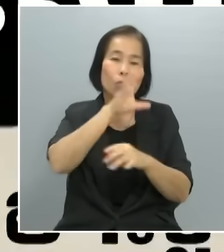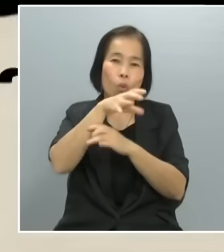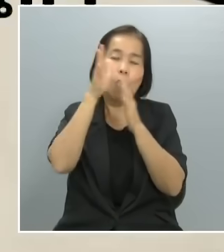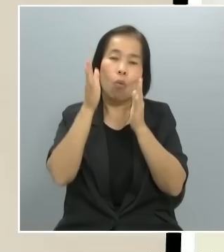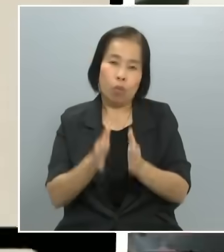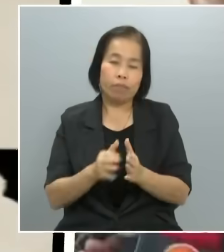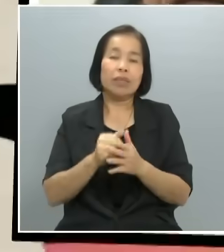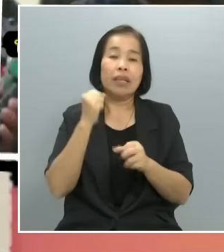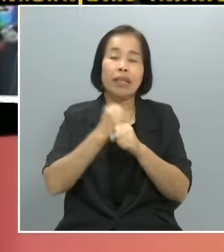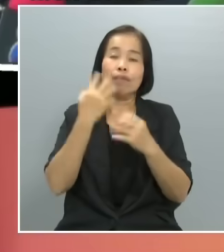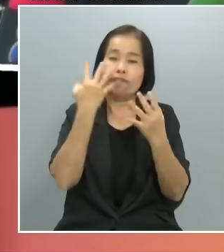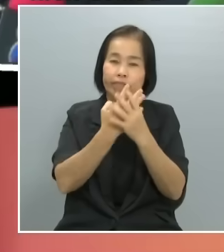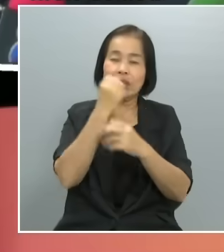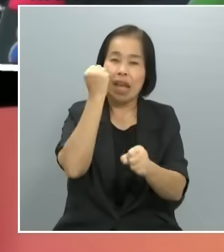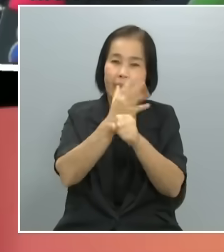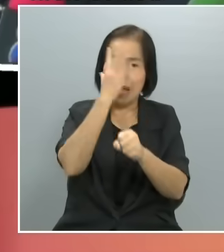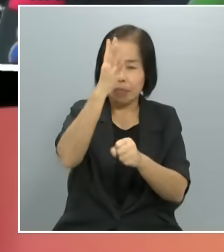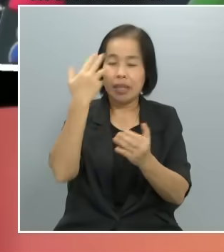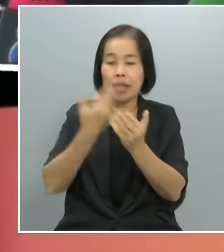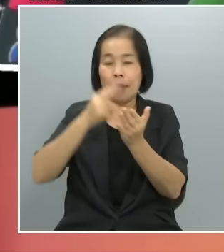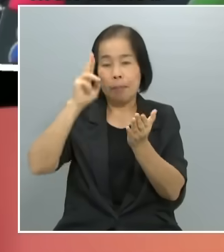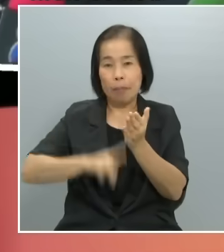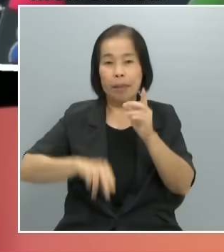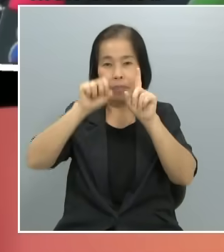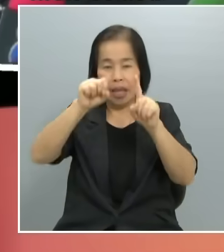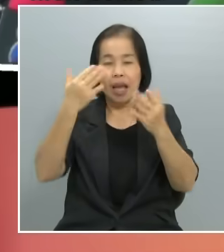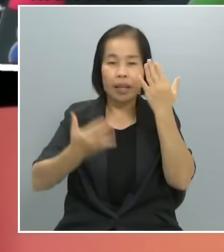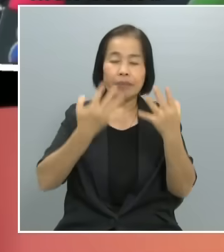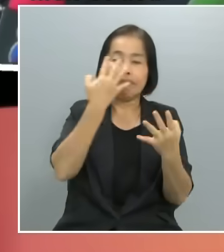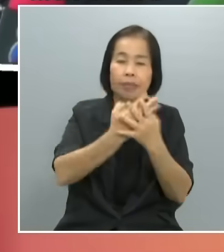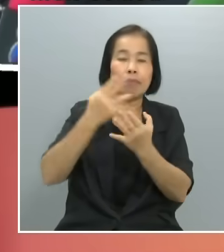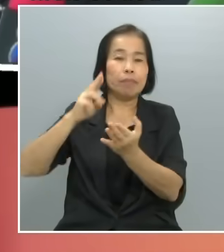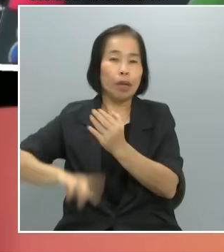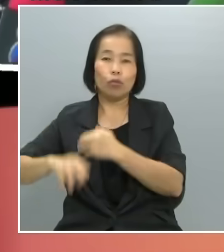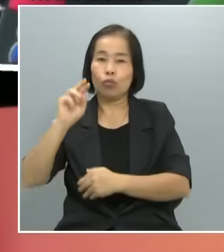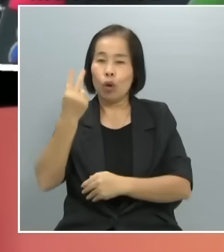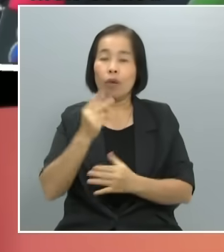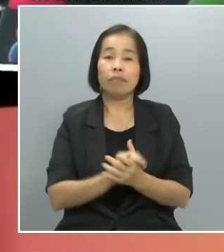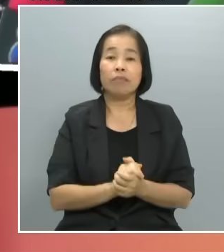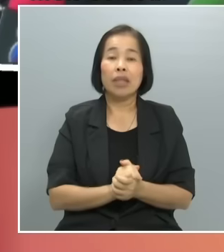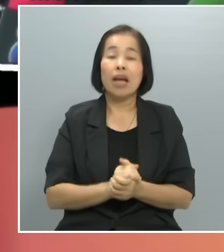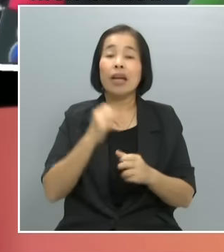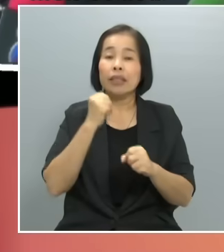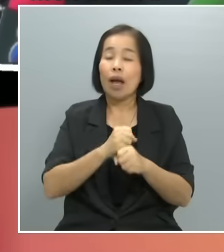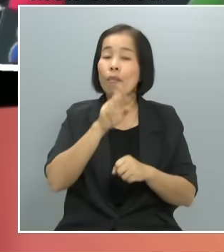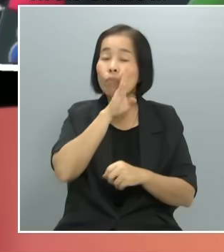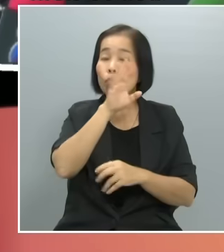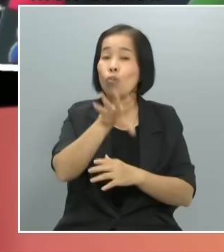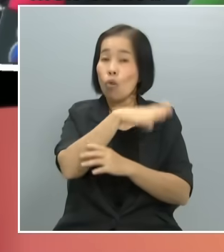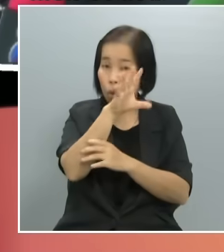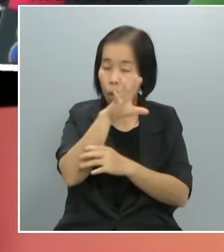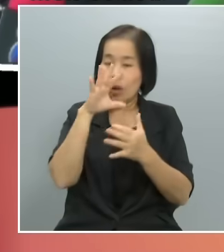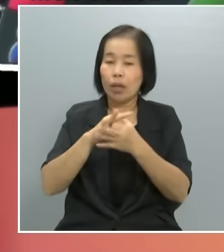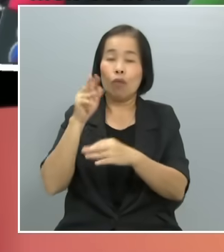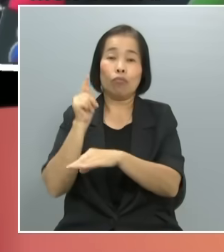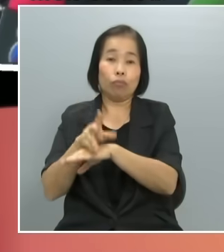โทษจำคุกไม่เกิน5ปีปรับไม่เกินแสนบาทหรือทั้งจำทั้งปรับและโดยทุจริตหรือโดยหลอกลวงนำเข้าสู่ระบบคอ